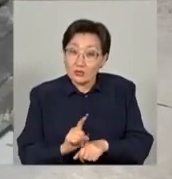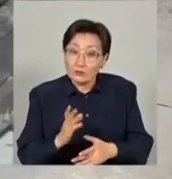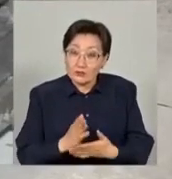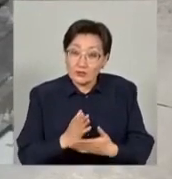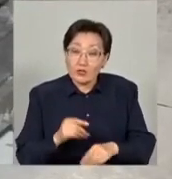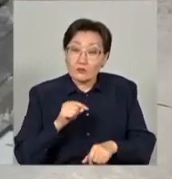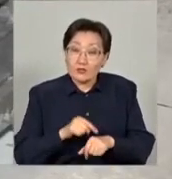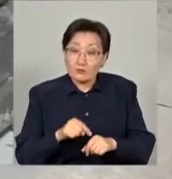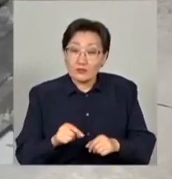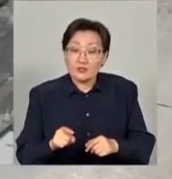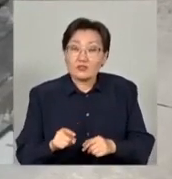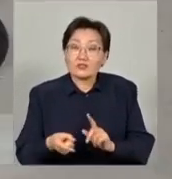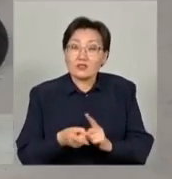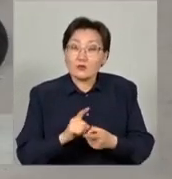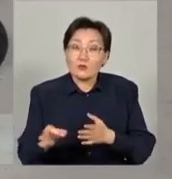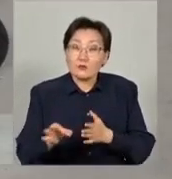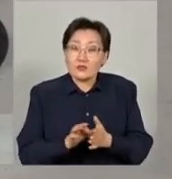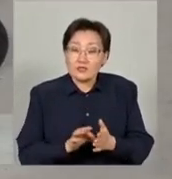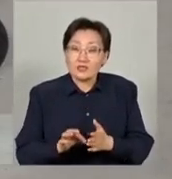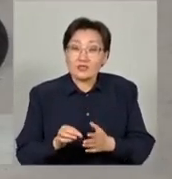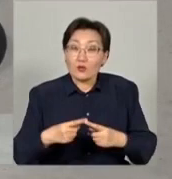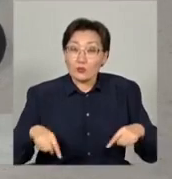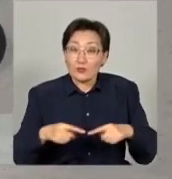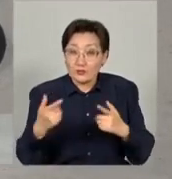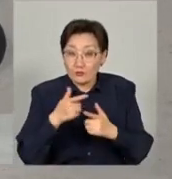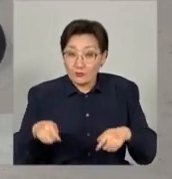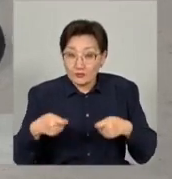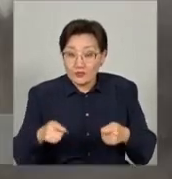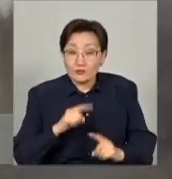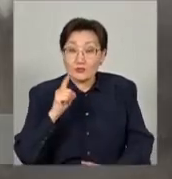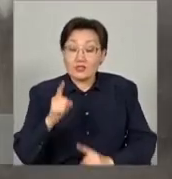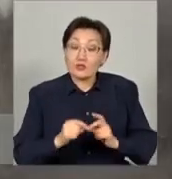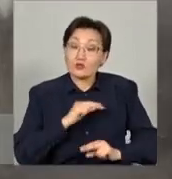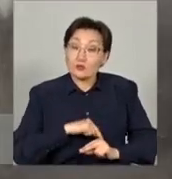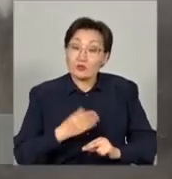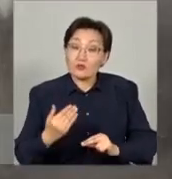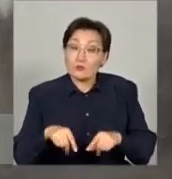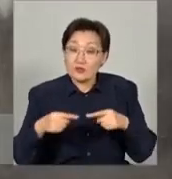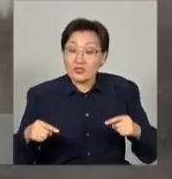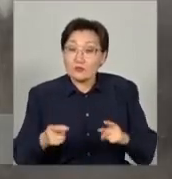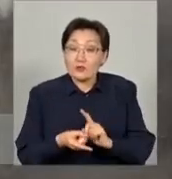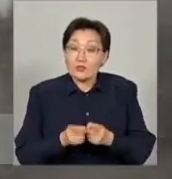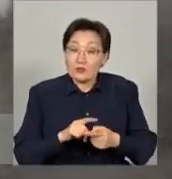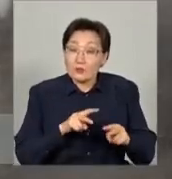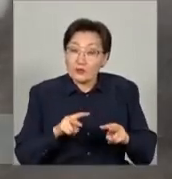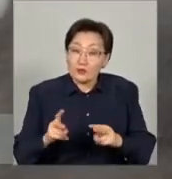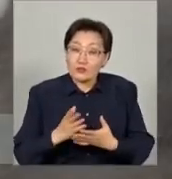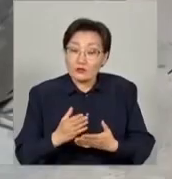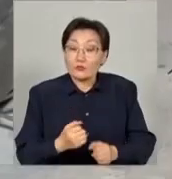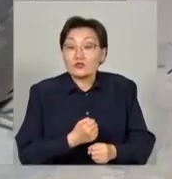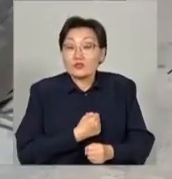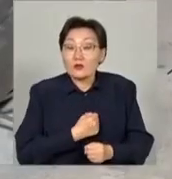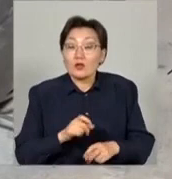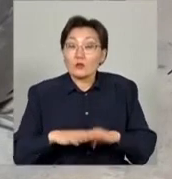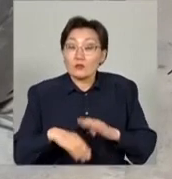Ондағы сезілген өзгерістер бірден орталықтағы станцияға беріліп отырады. Мамандар тәулік бойы жұмыс істейді. Олар түрлі өзгерістерді бақылауда ұстайды. Өкініштісі,